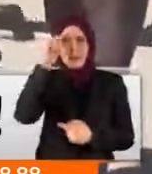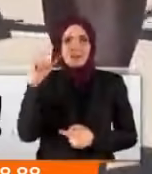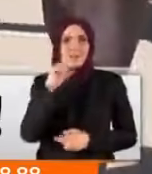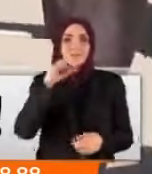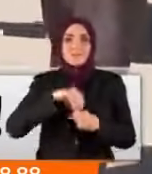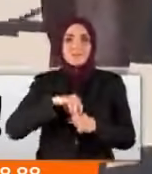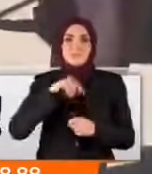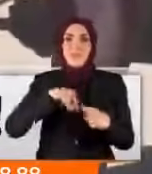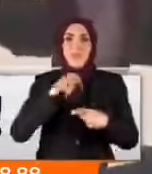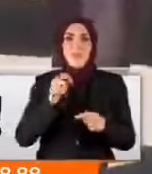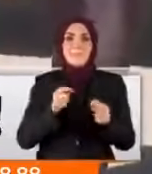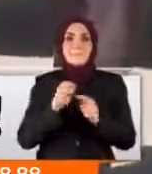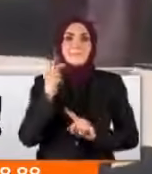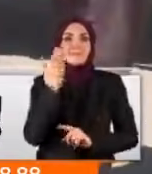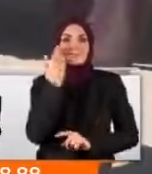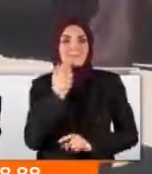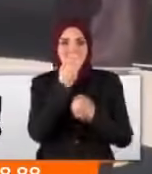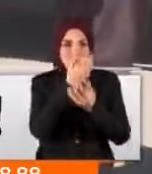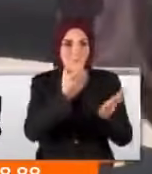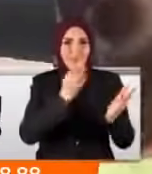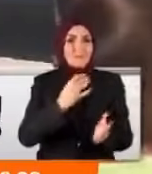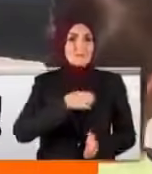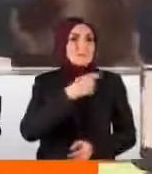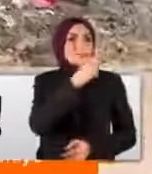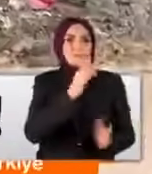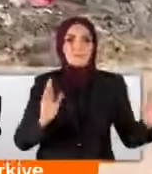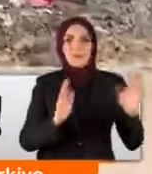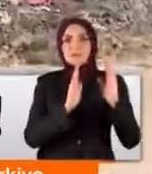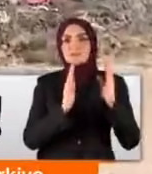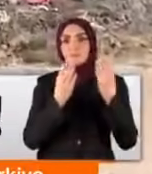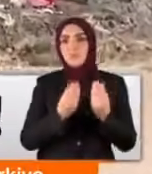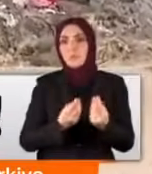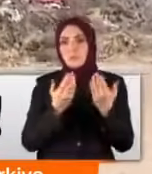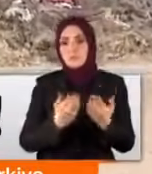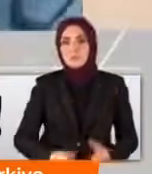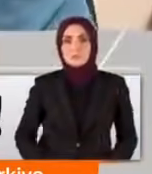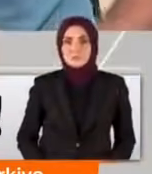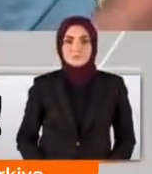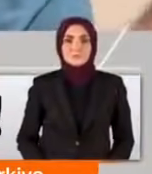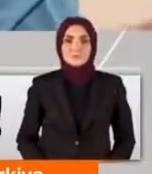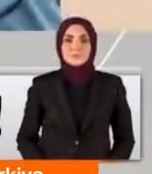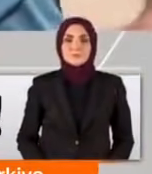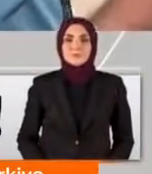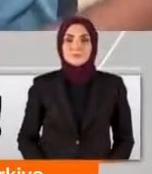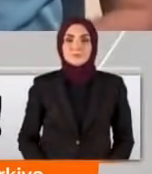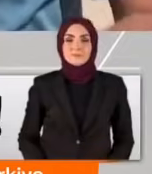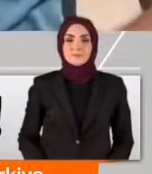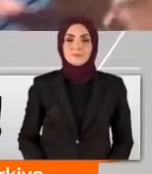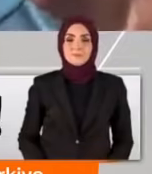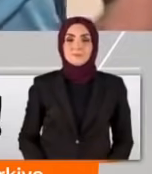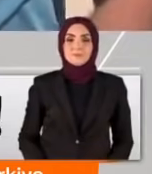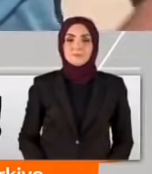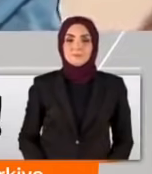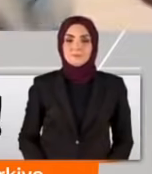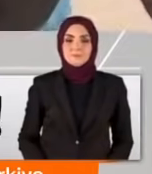için yeterli değil. Bir de buna hobi bahçeler eklenince tamamen yetersiz. Bizim köye herhangi bir zararımız yok. Müteahhit buraların hepsinin